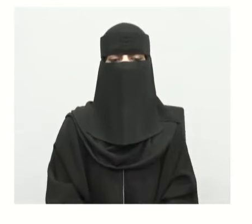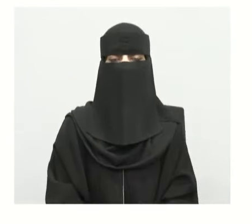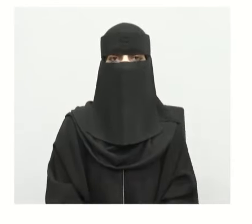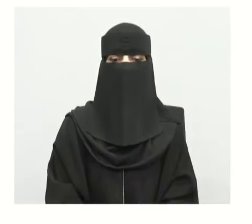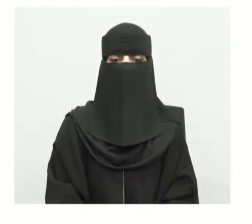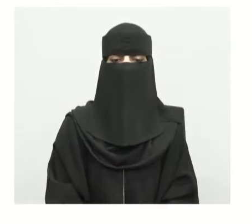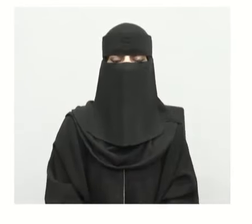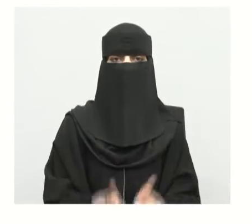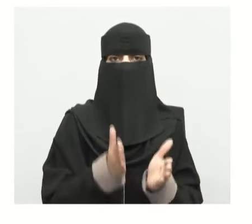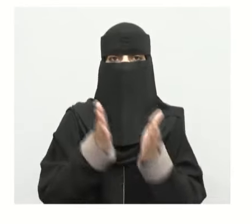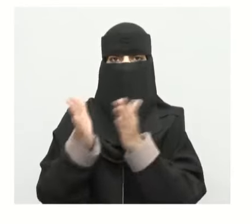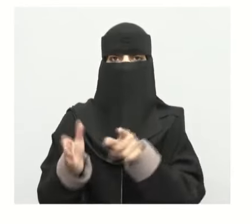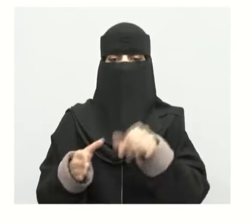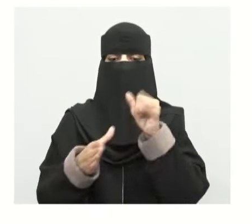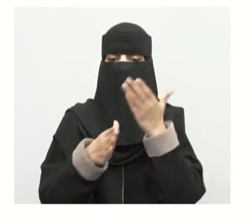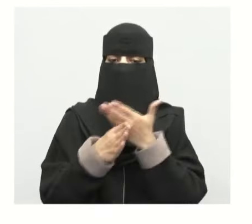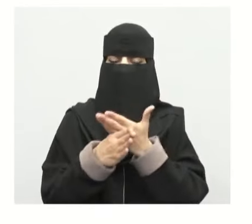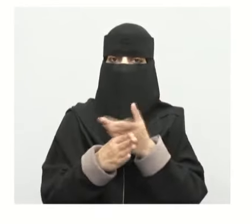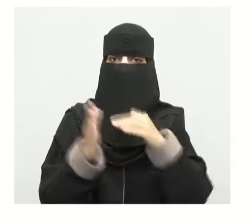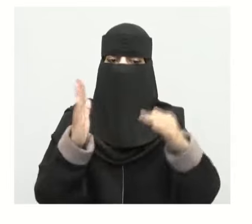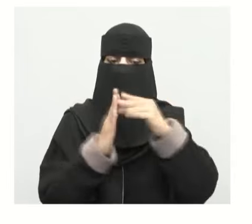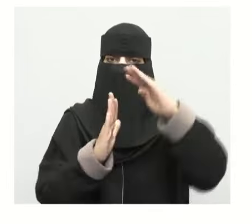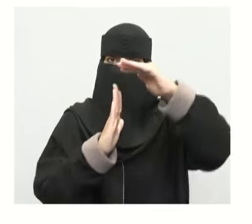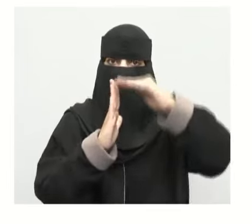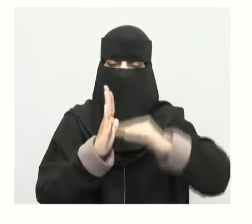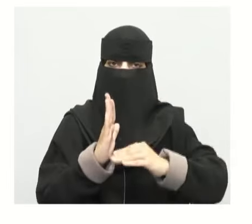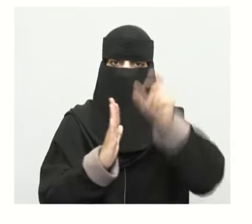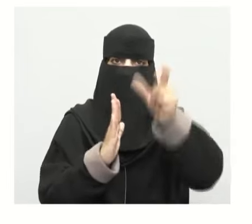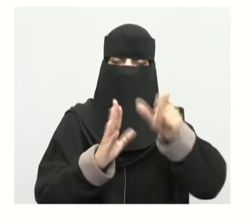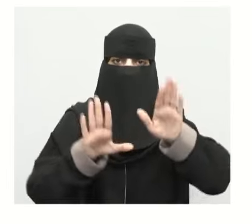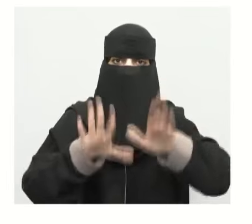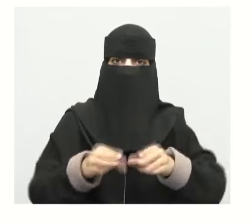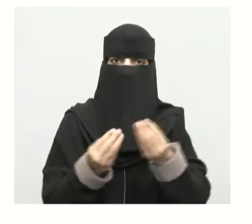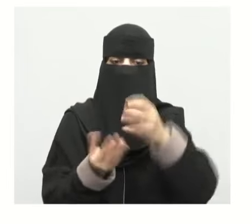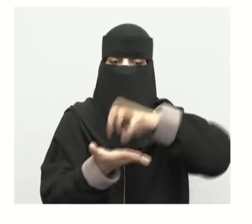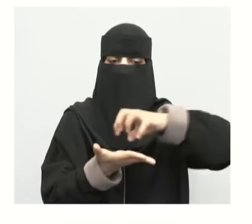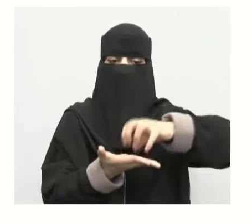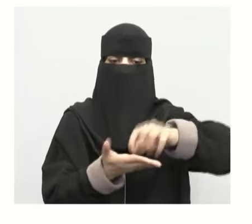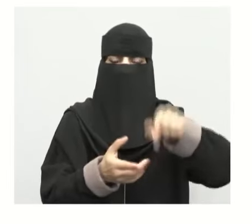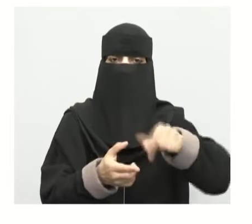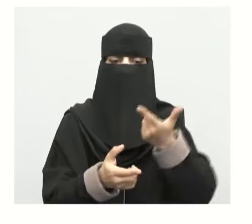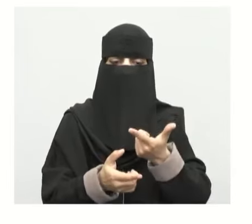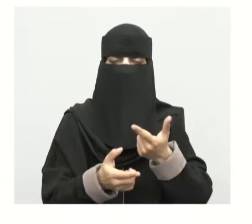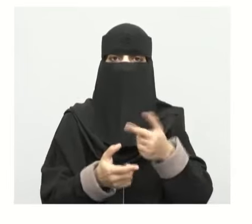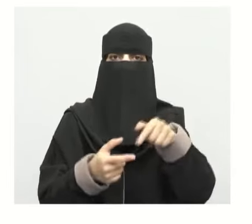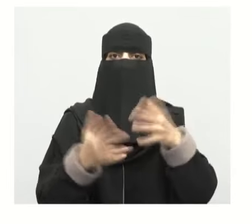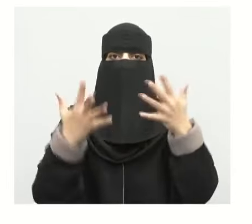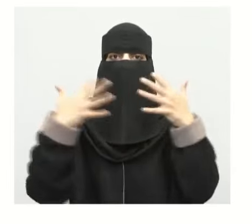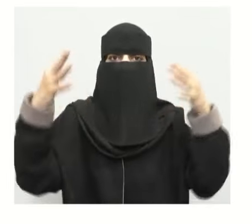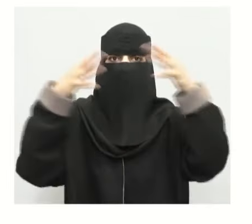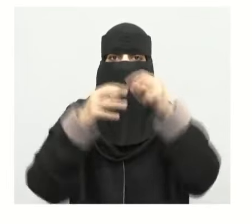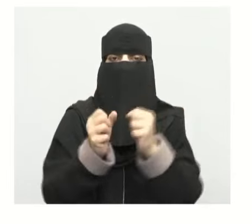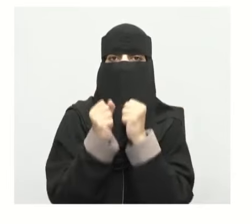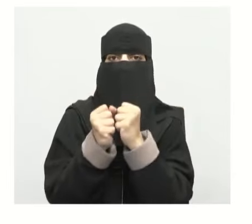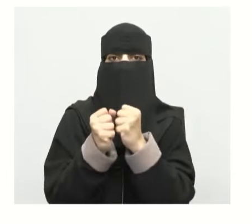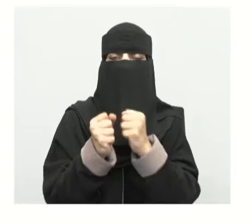صحيحه ما الاسباب التي ات الى انخفاض الكثافه السكانيه في المناطق ذات